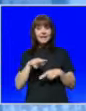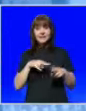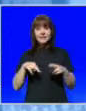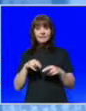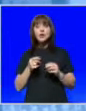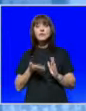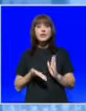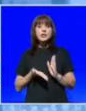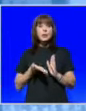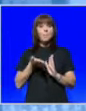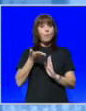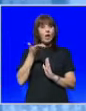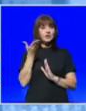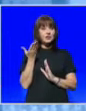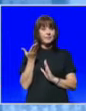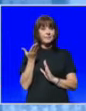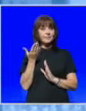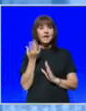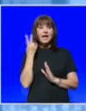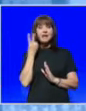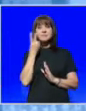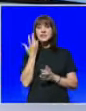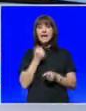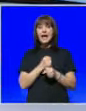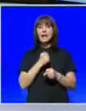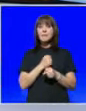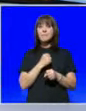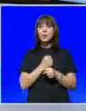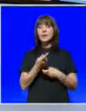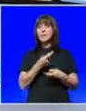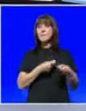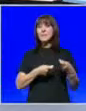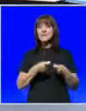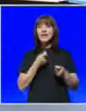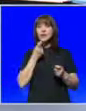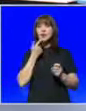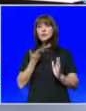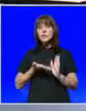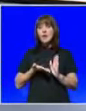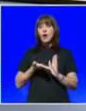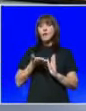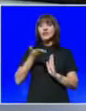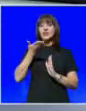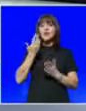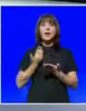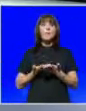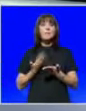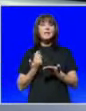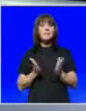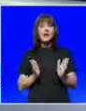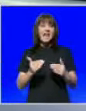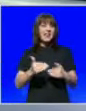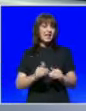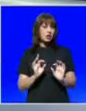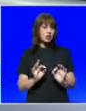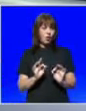се покачи значително. Сами разбирате как работи пазара. Когато имаме едно завишено потребление на дадена стока,